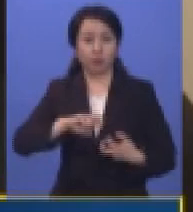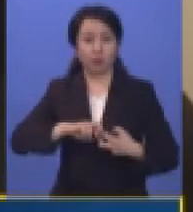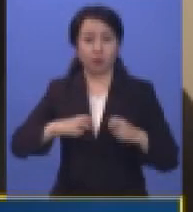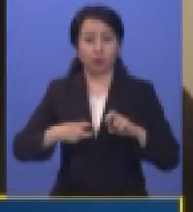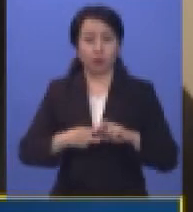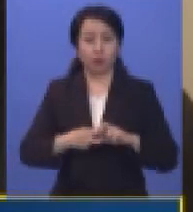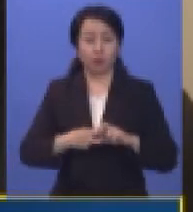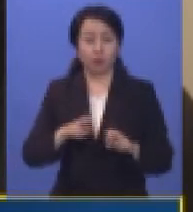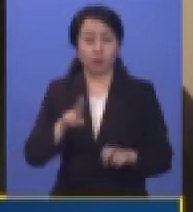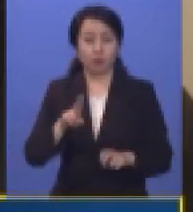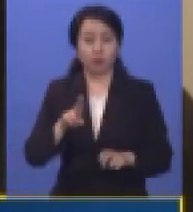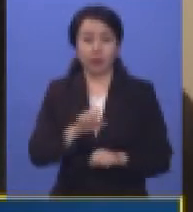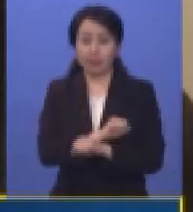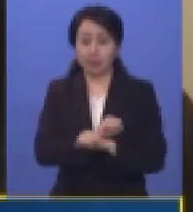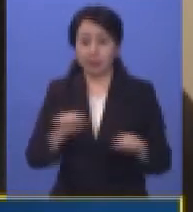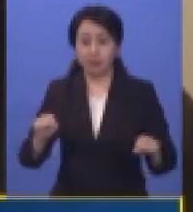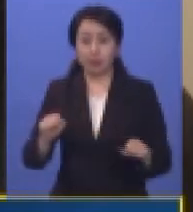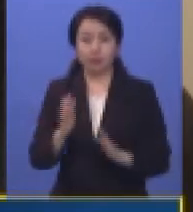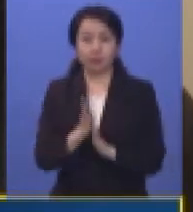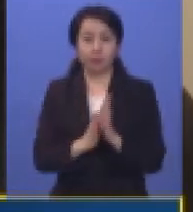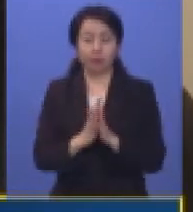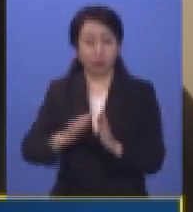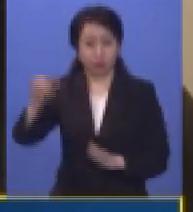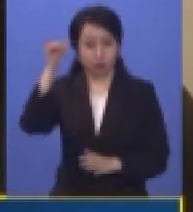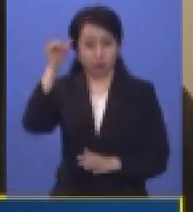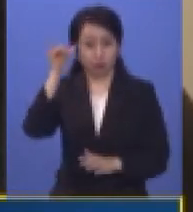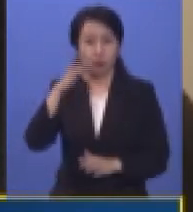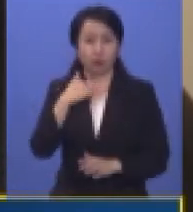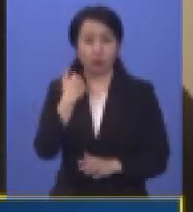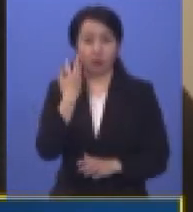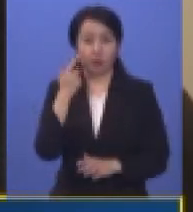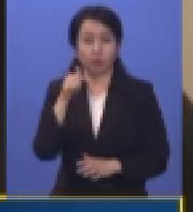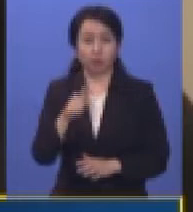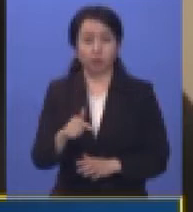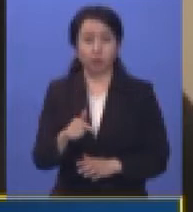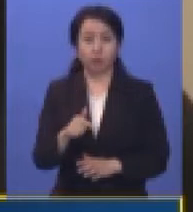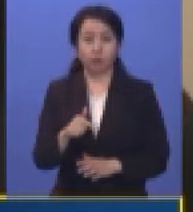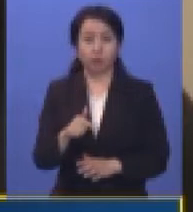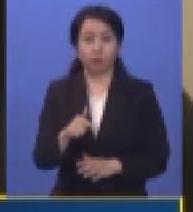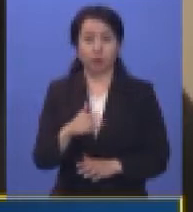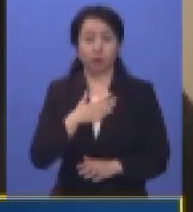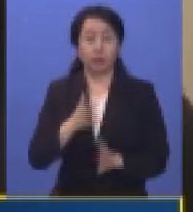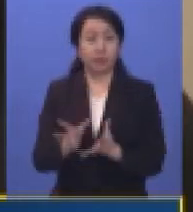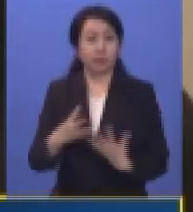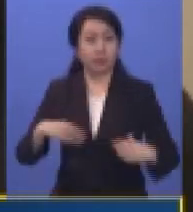пастьбой. Он говорит, нельзя пасти скот. Я говорю, вот как нельзя? У меня, говорю, семья большая. Мне надо,